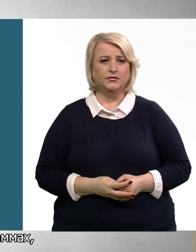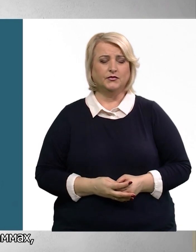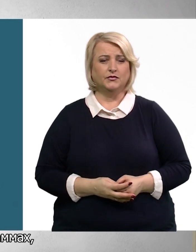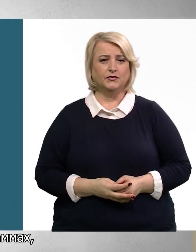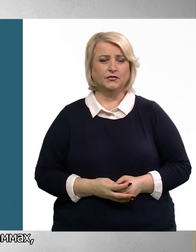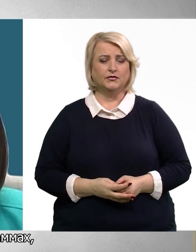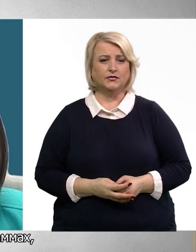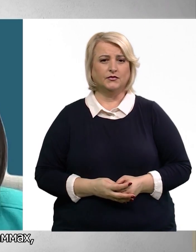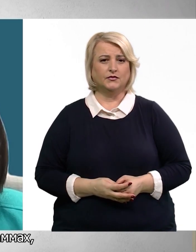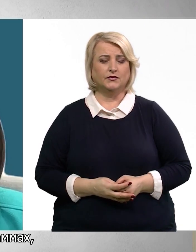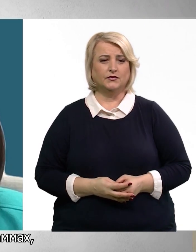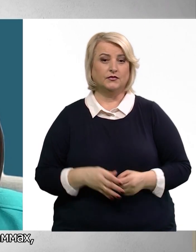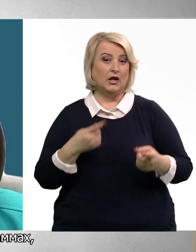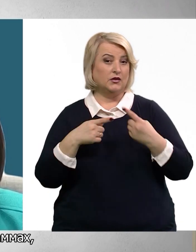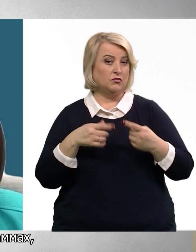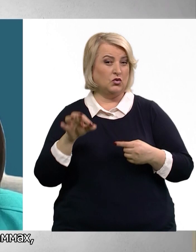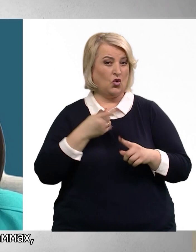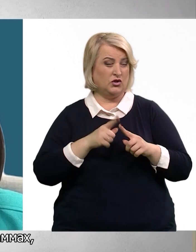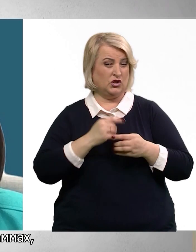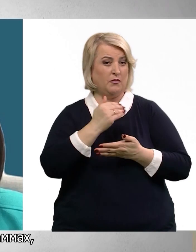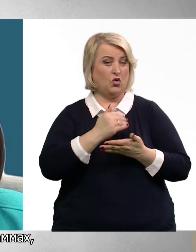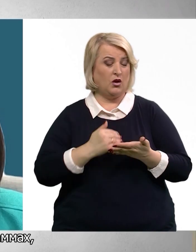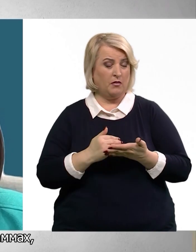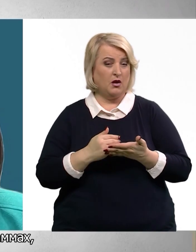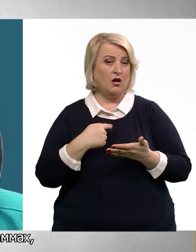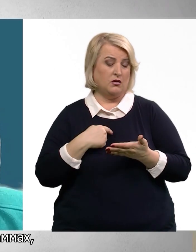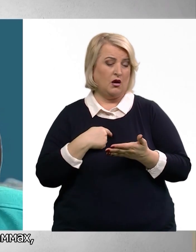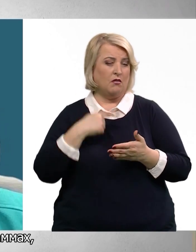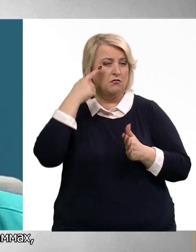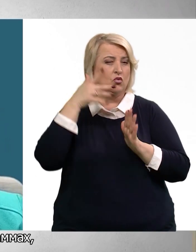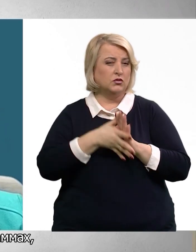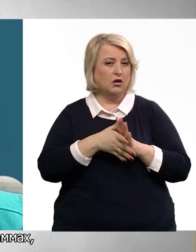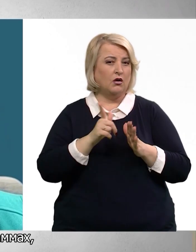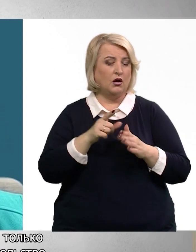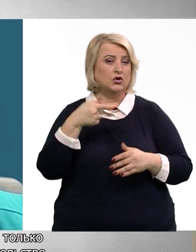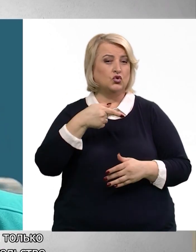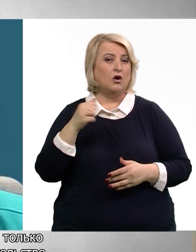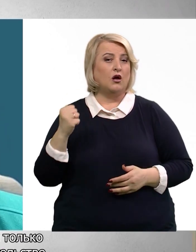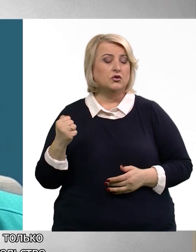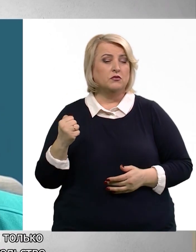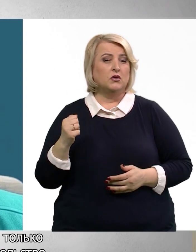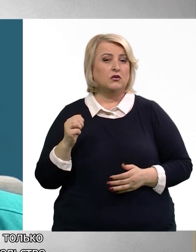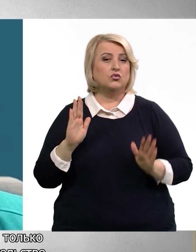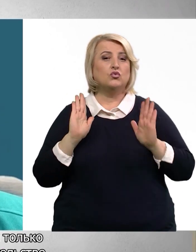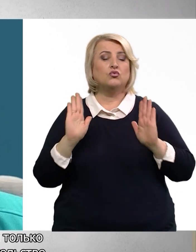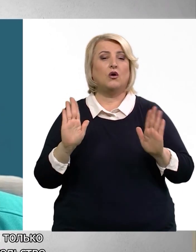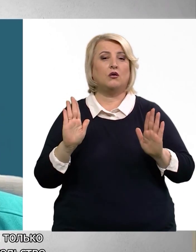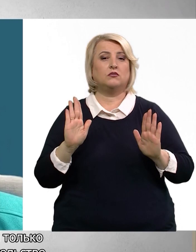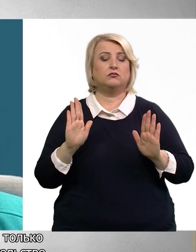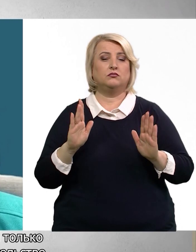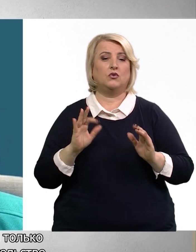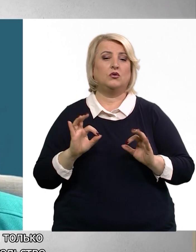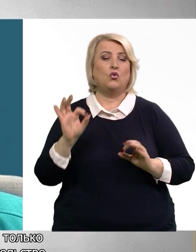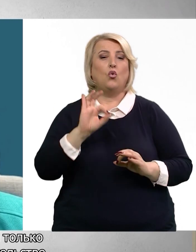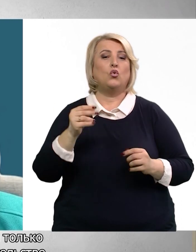Cu siguranță, discutând despre aceste programe, eu am realizat că Junior Achievement nu este